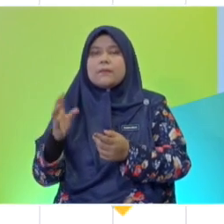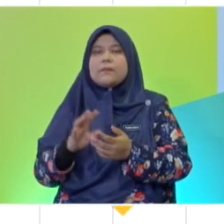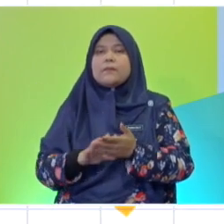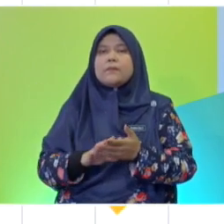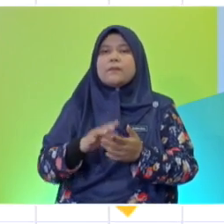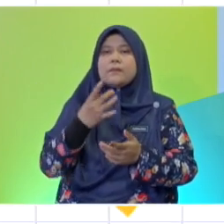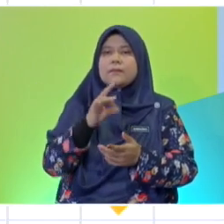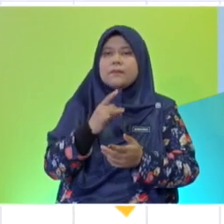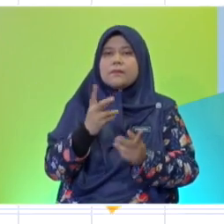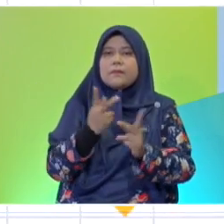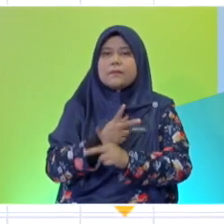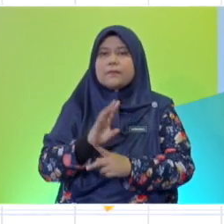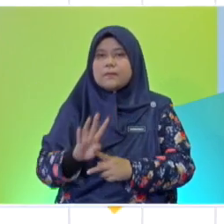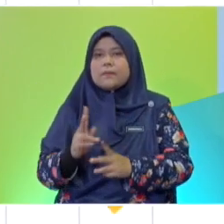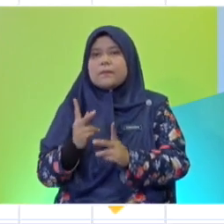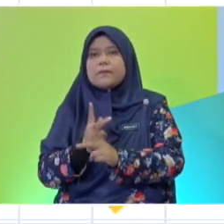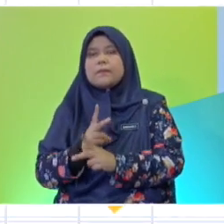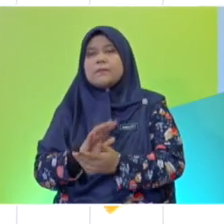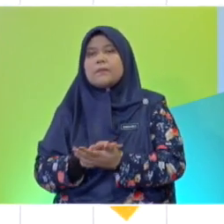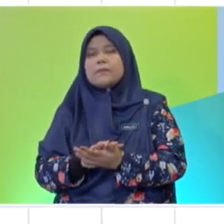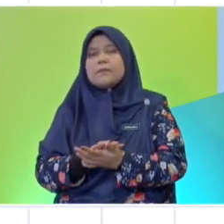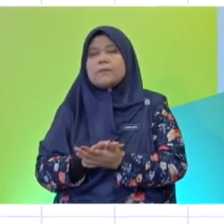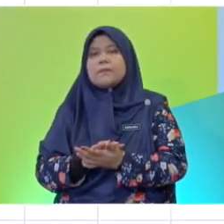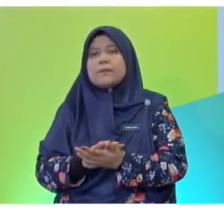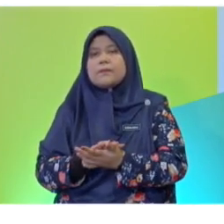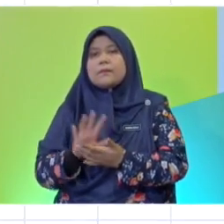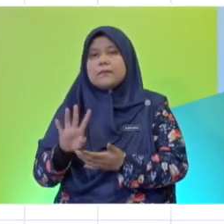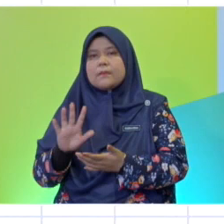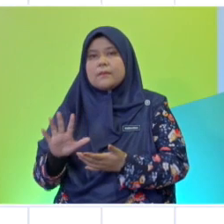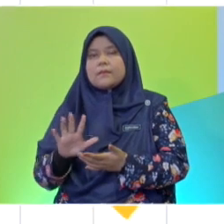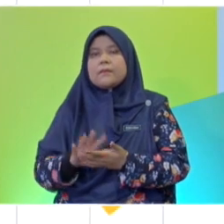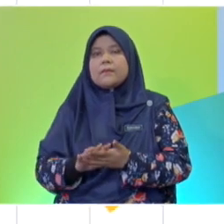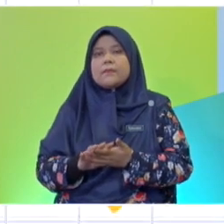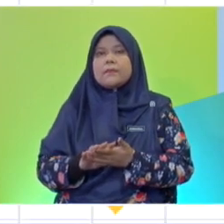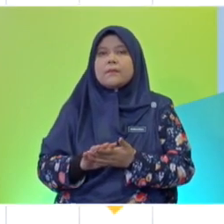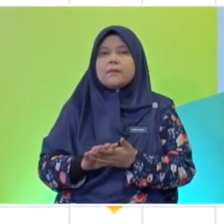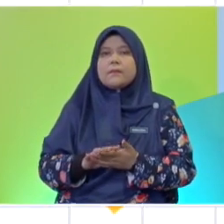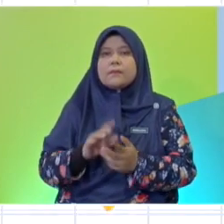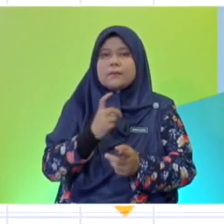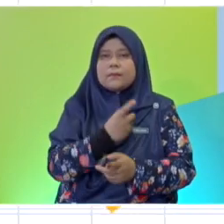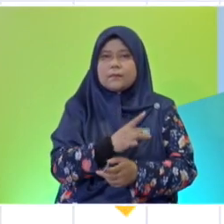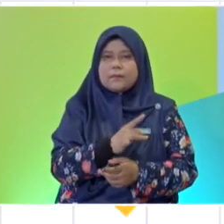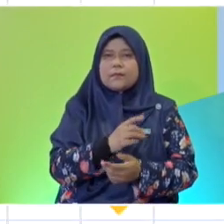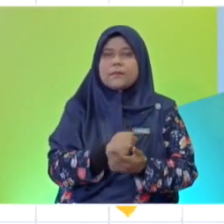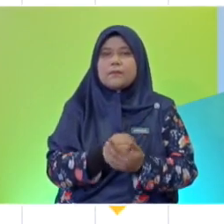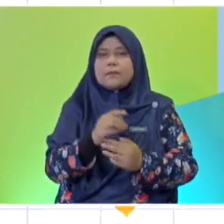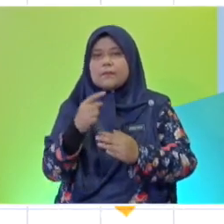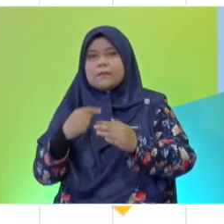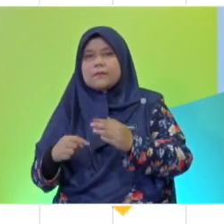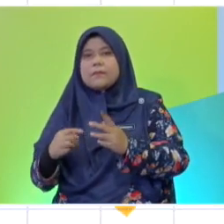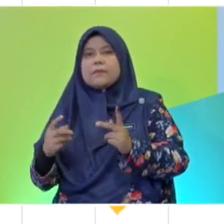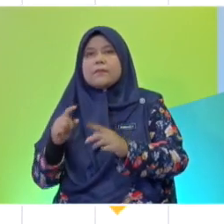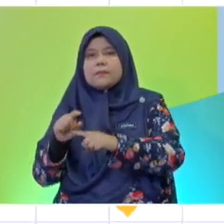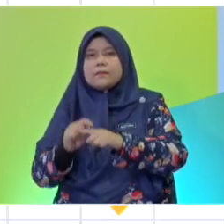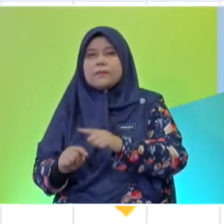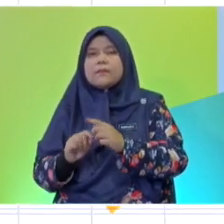RX = 4 jarak 54 oke eee 18 dibawa Jadi bagi X